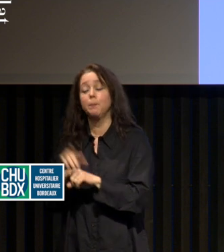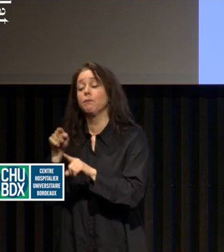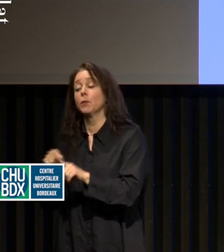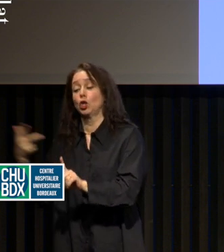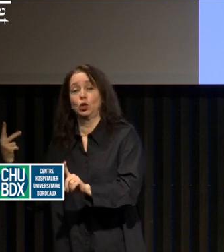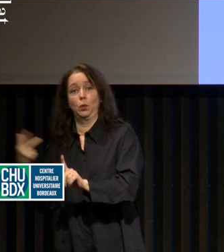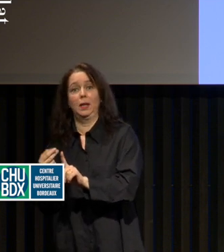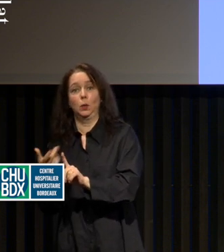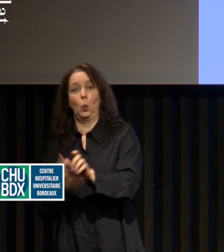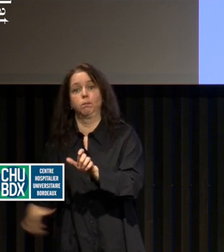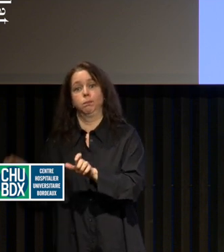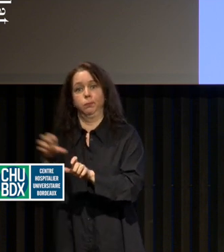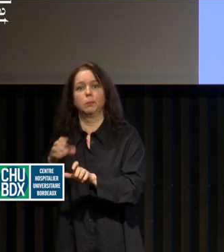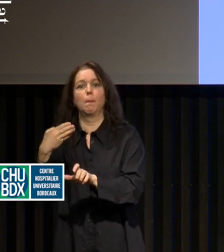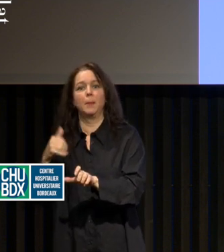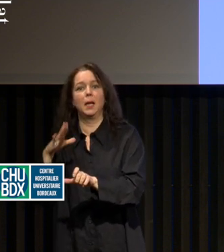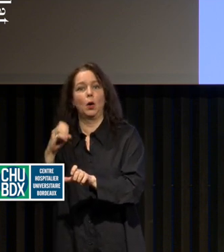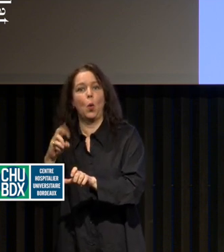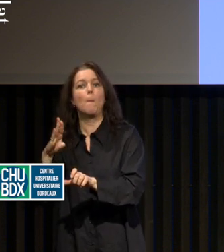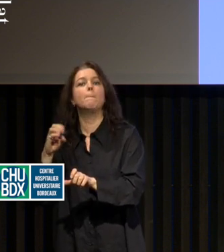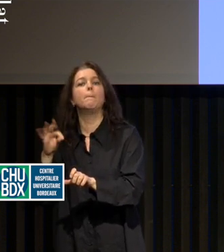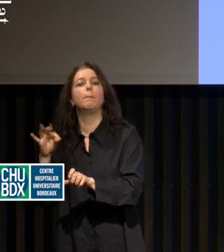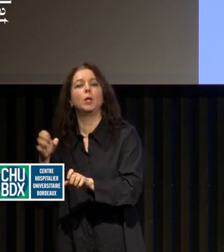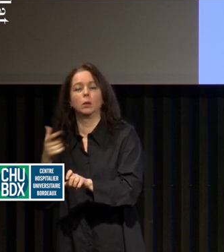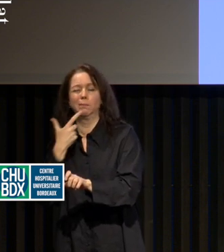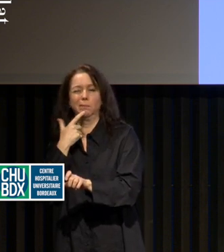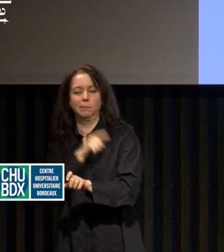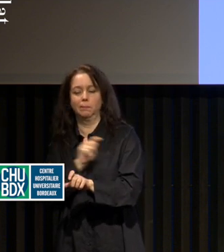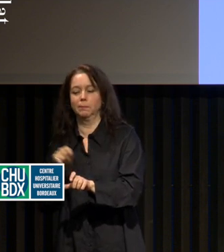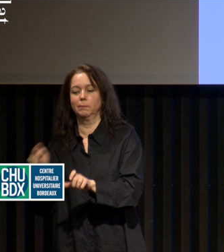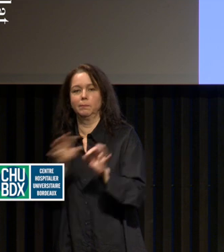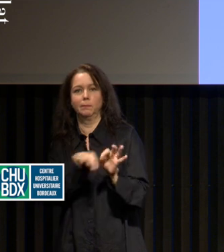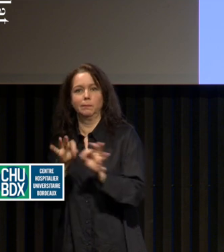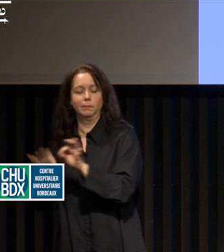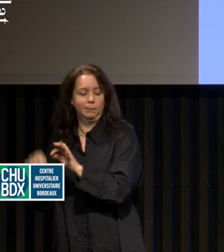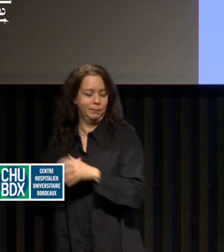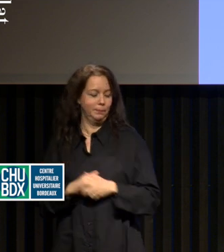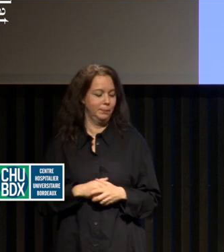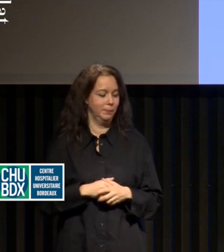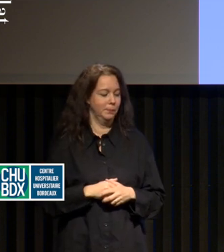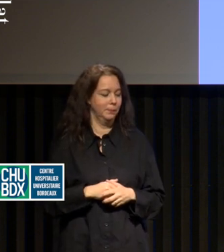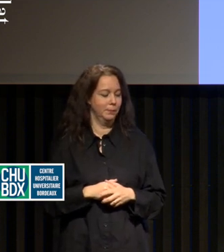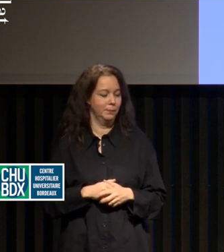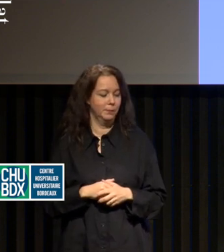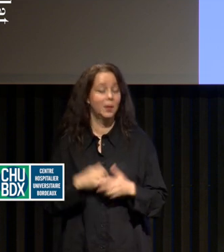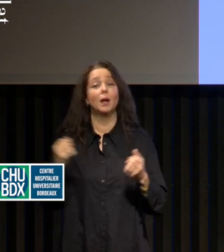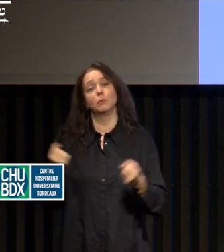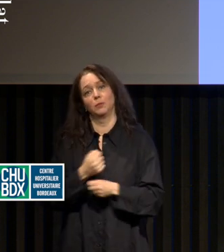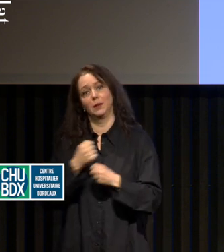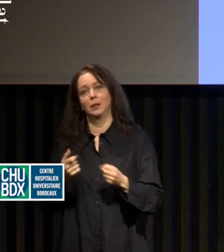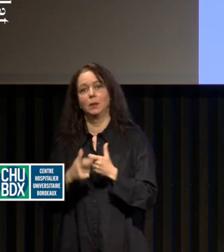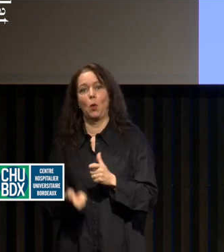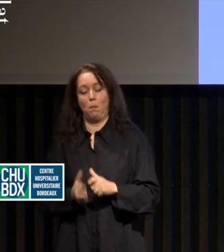intestinal. C'est ce dont je vais vous parler maintenant. Alors, voilà. Et puis, c'est fantastique. Ça permet de restaurer son écosystème.